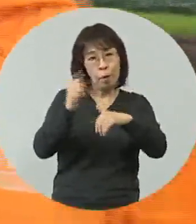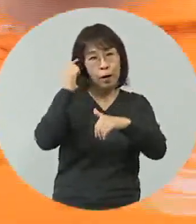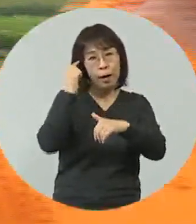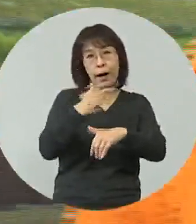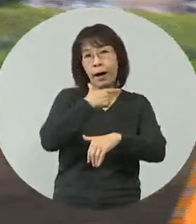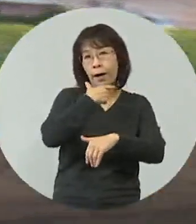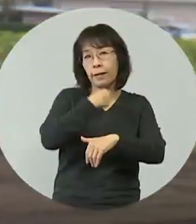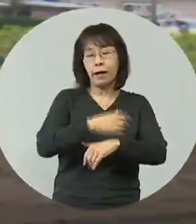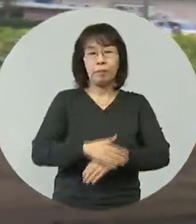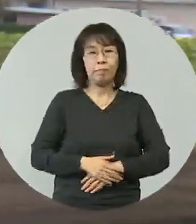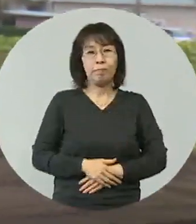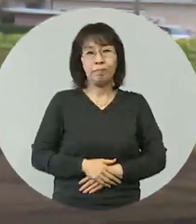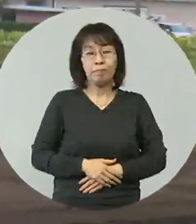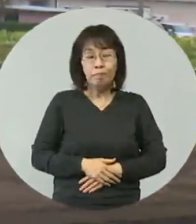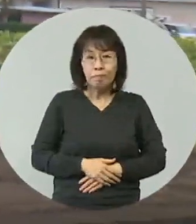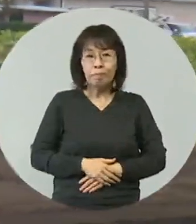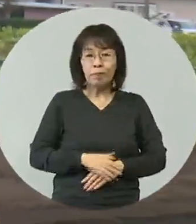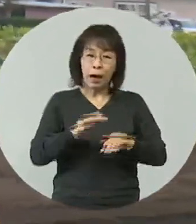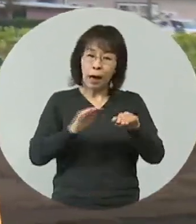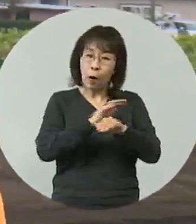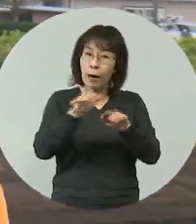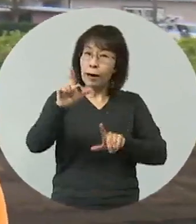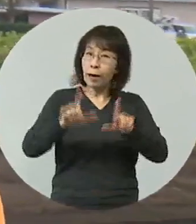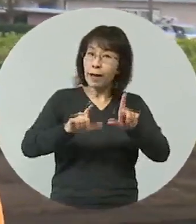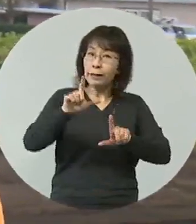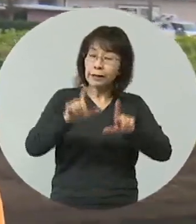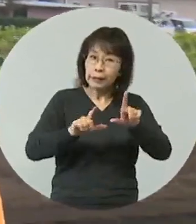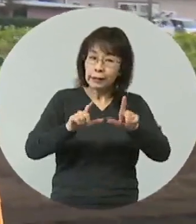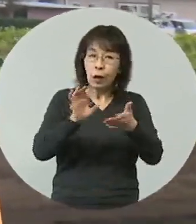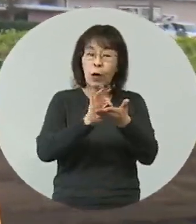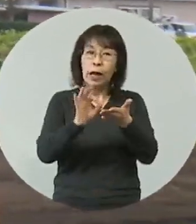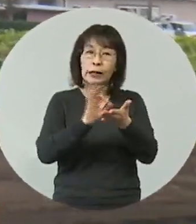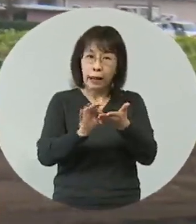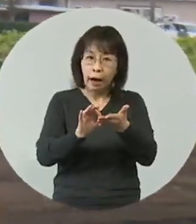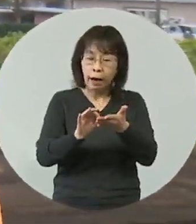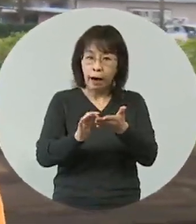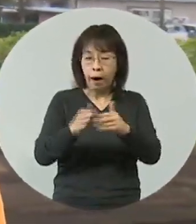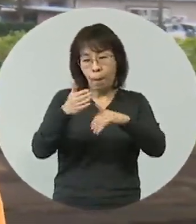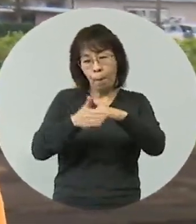。 かぶの可愛らしい形を、生かしたメニューを作